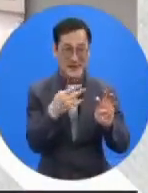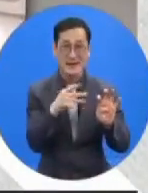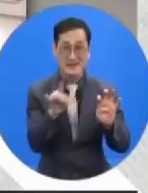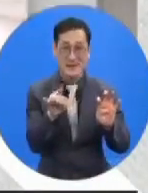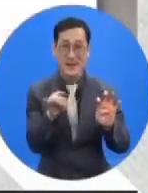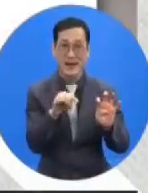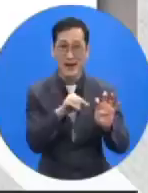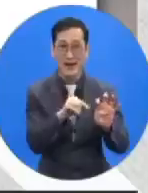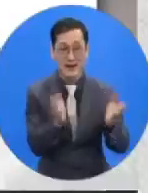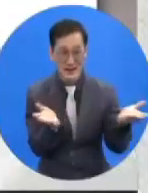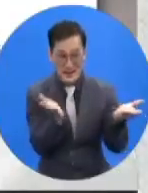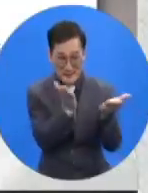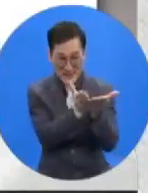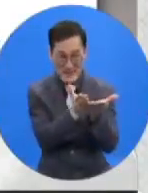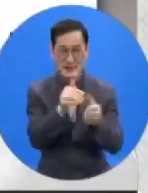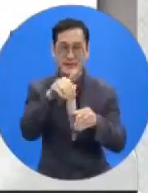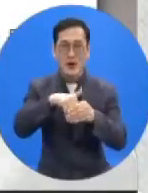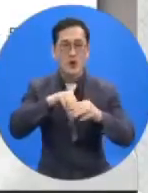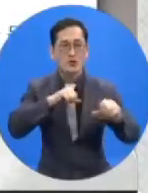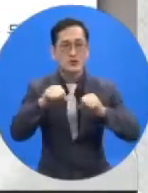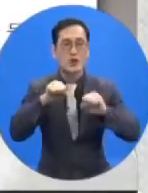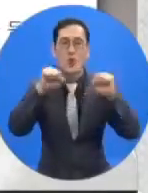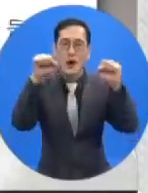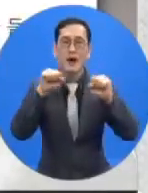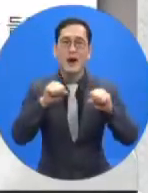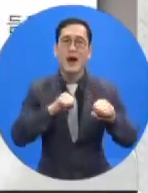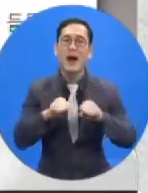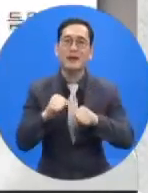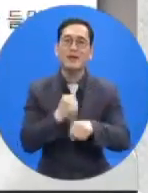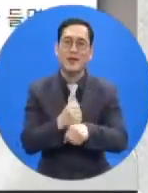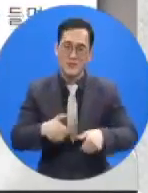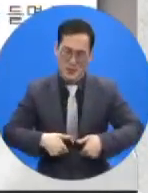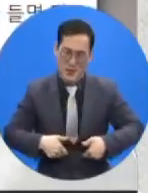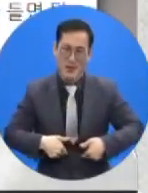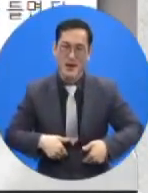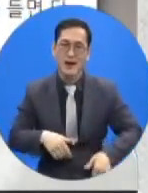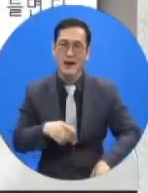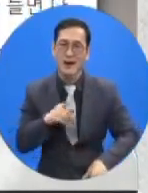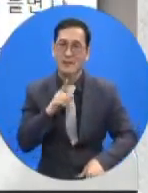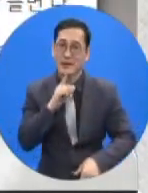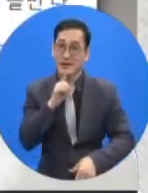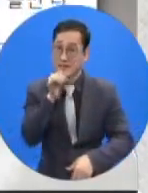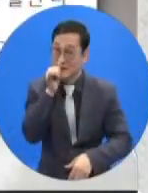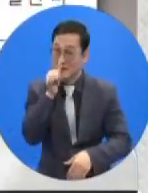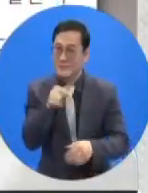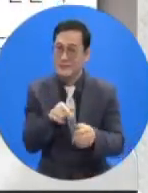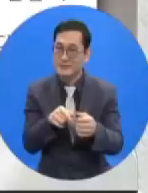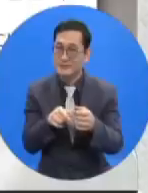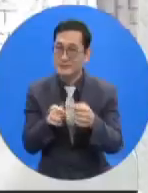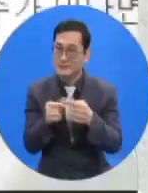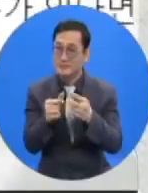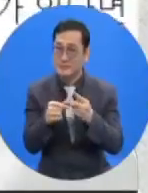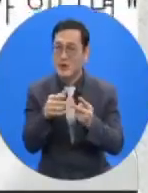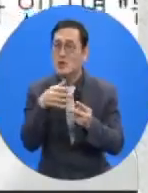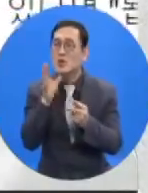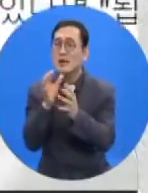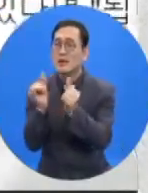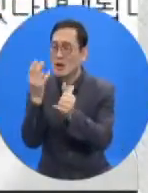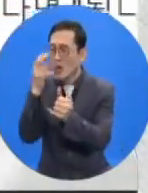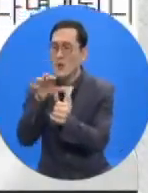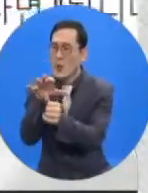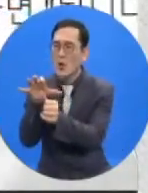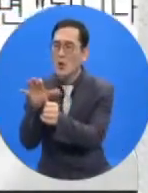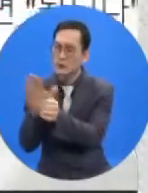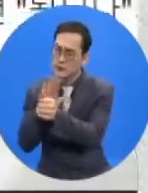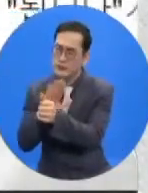해달라고 항의를 했던 것을, 요구했던 것이 이제 공개가 돼버린 것이고. 또, 이 뭐, 노인들을 정말 우리가 보호를 많이 해야